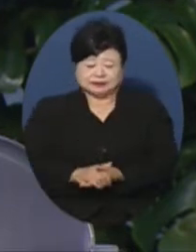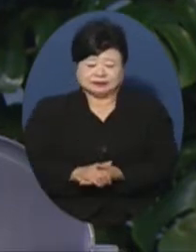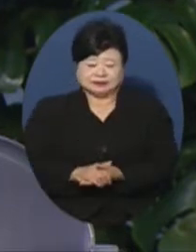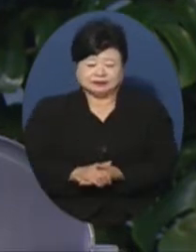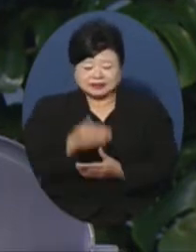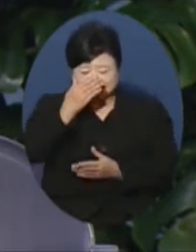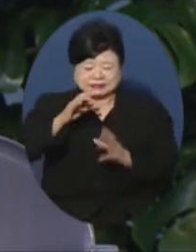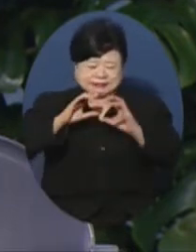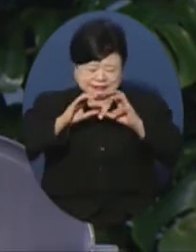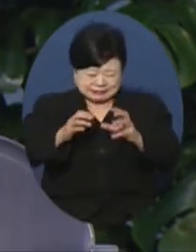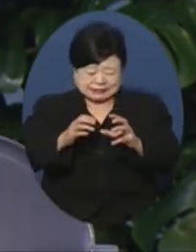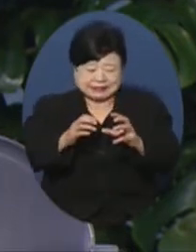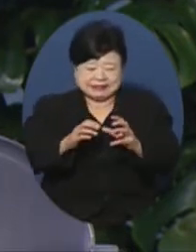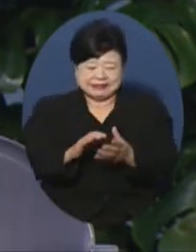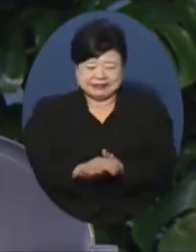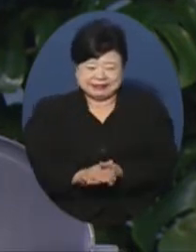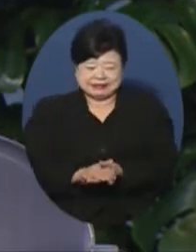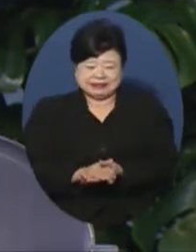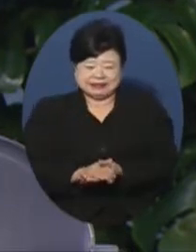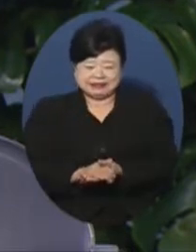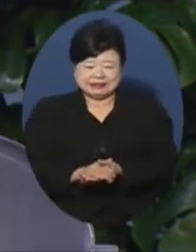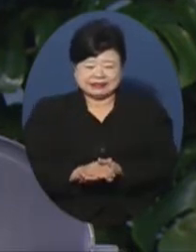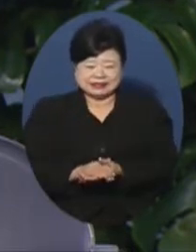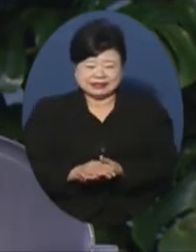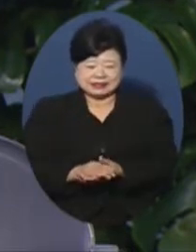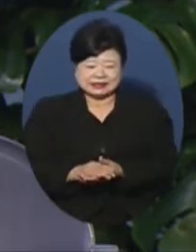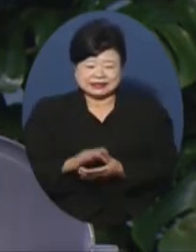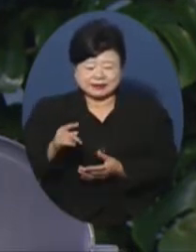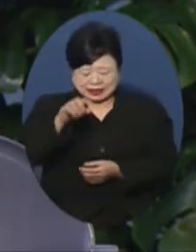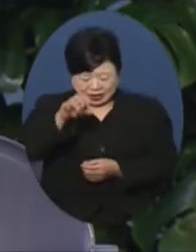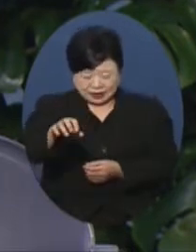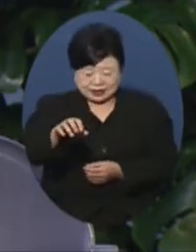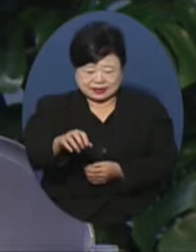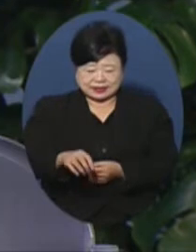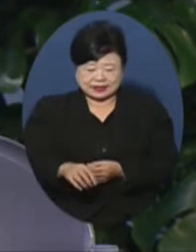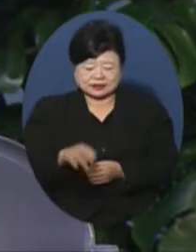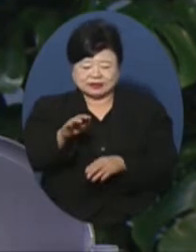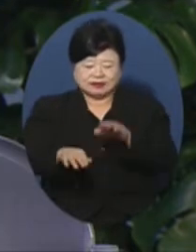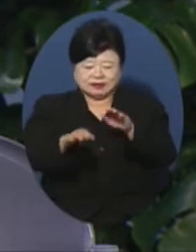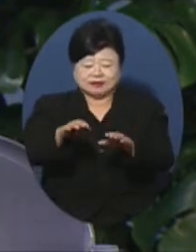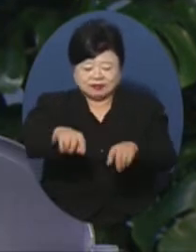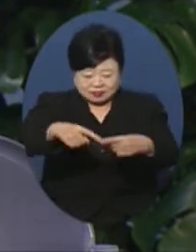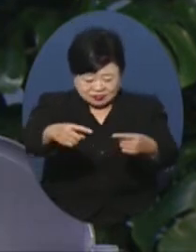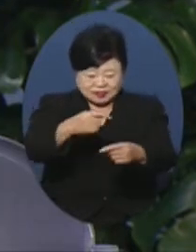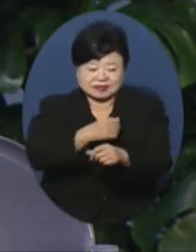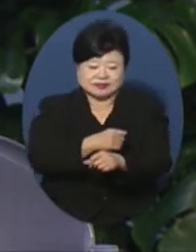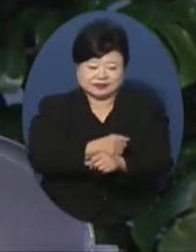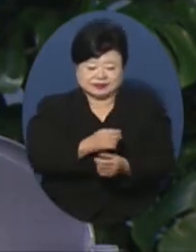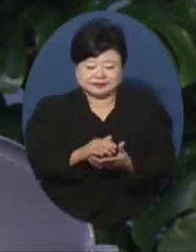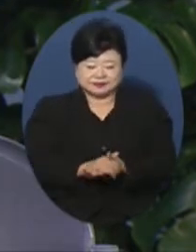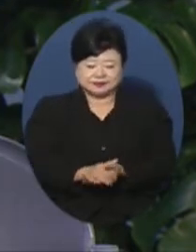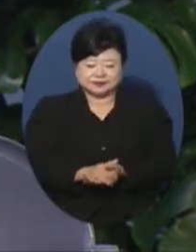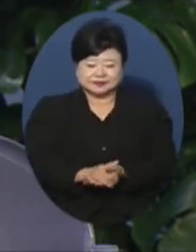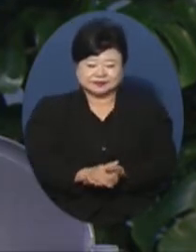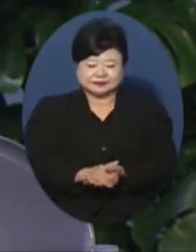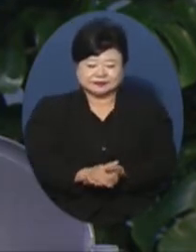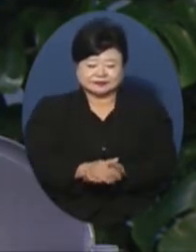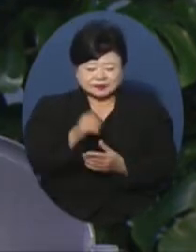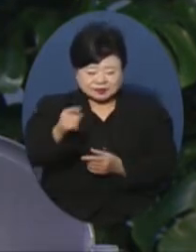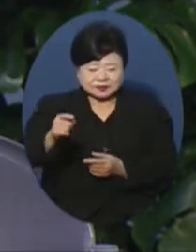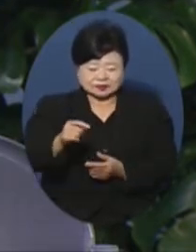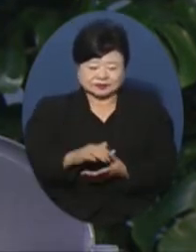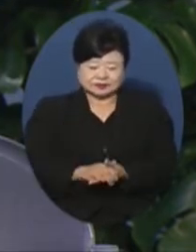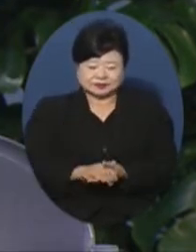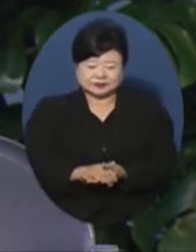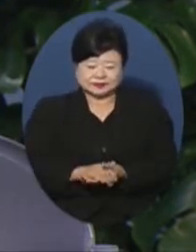하여 이스라엘의 수도인 사마리아까지 제 발로 걸어 들어가게 하신 것입니다.